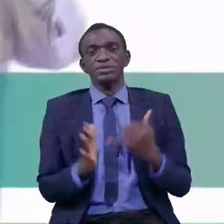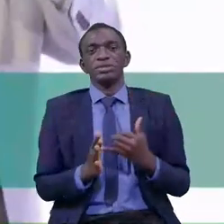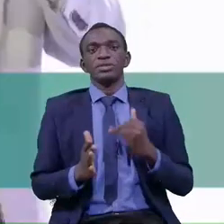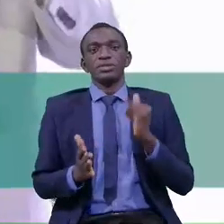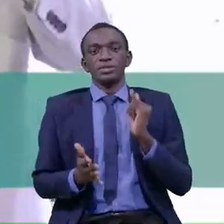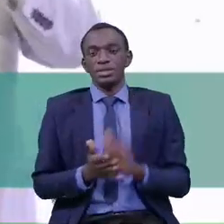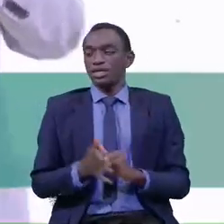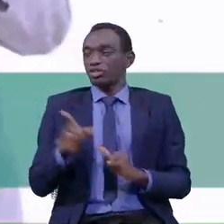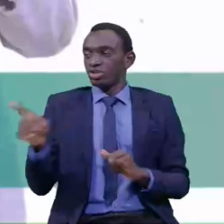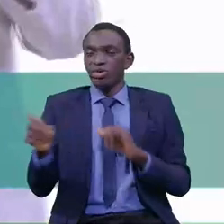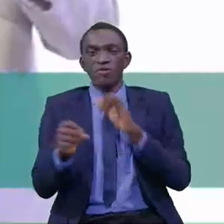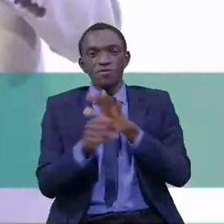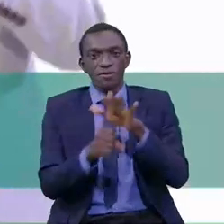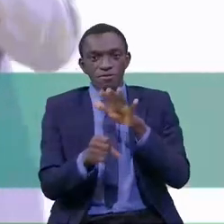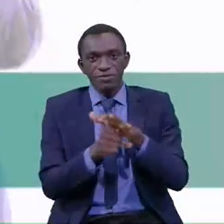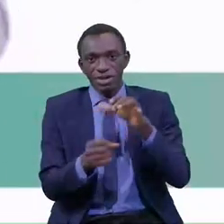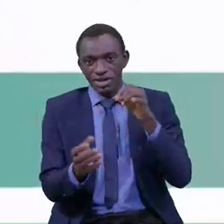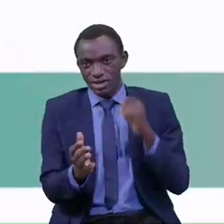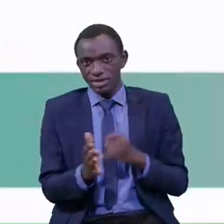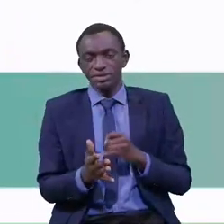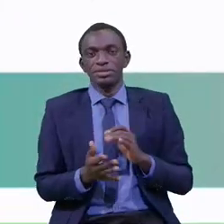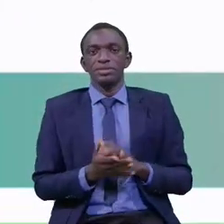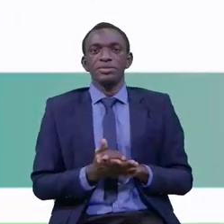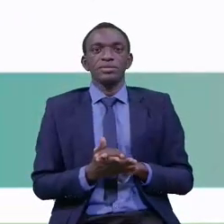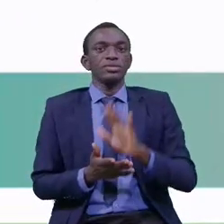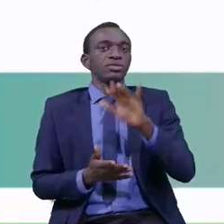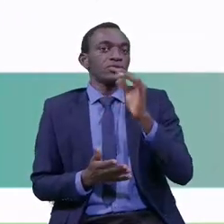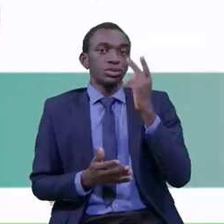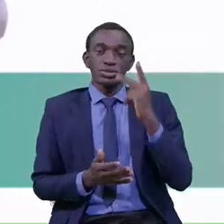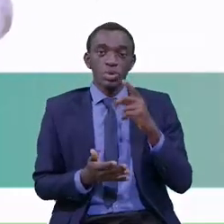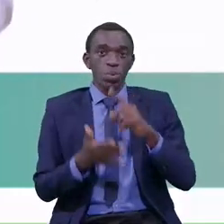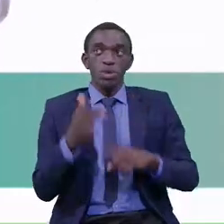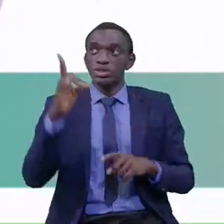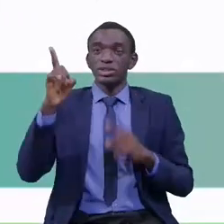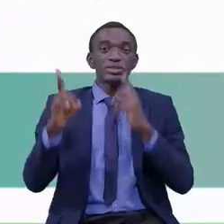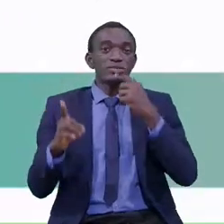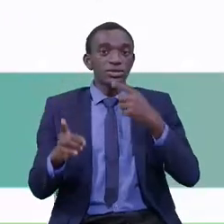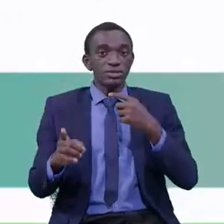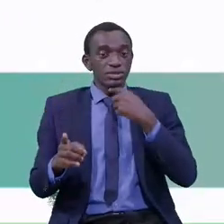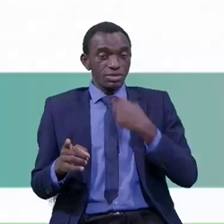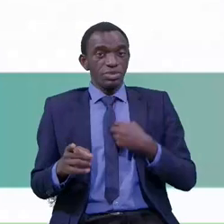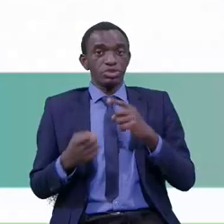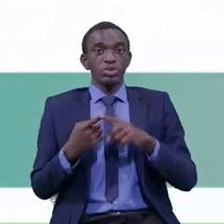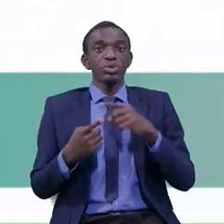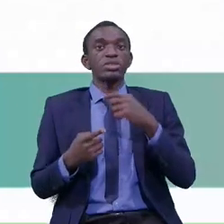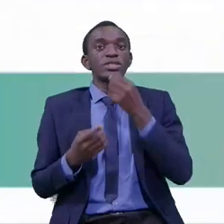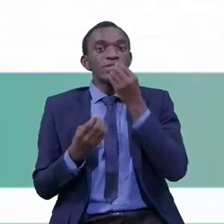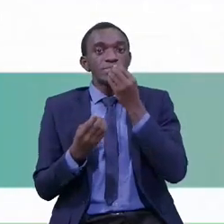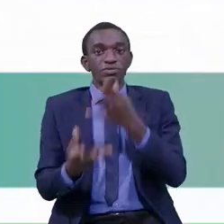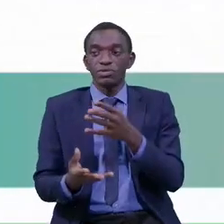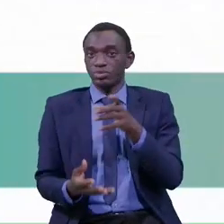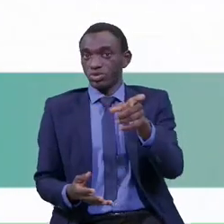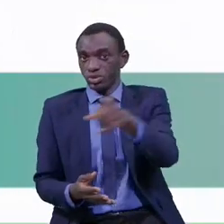bien remplir. C'est ce qu'il dit, de te dire. La grâce de Dieu